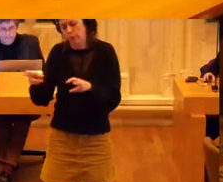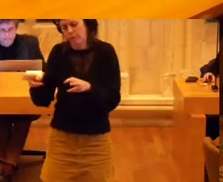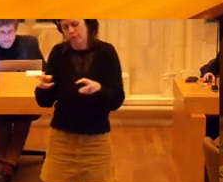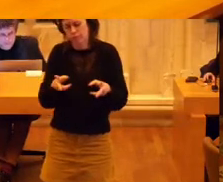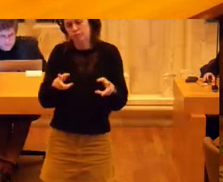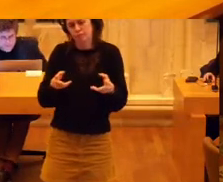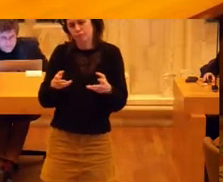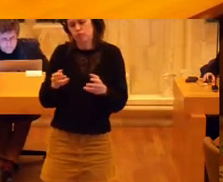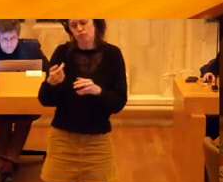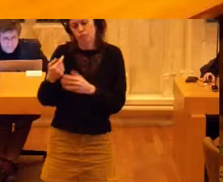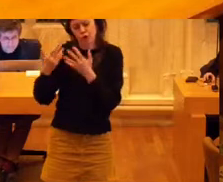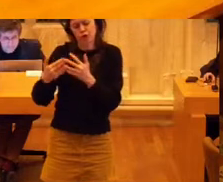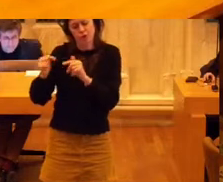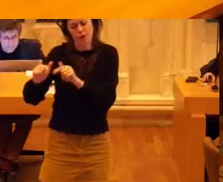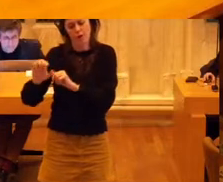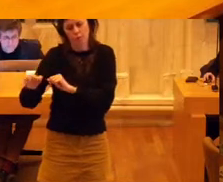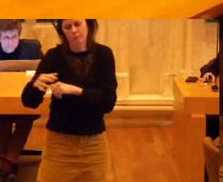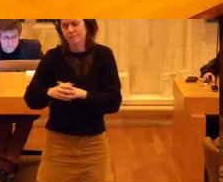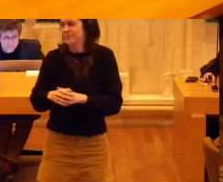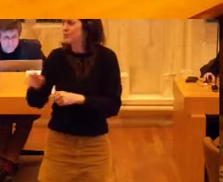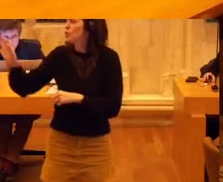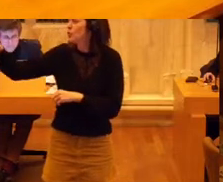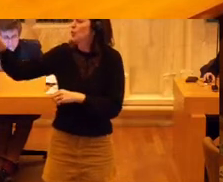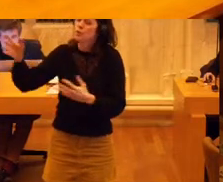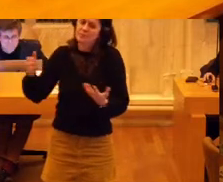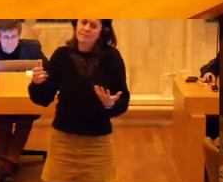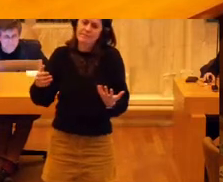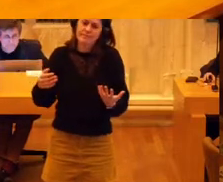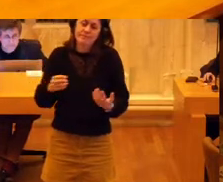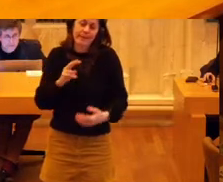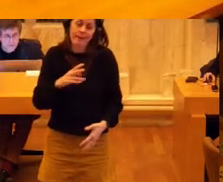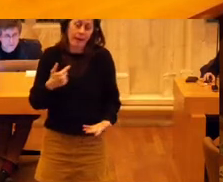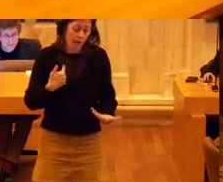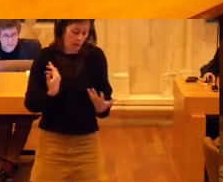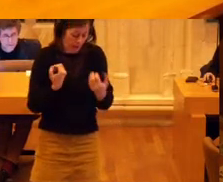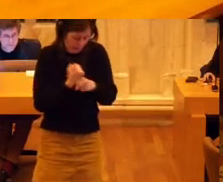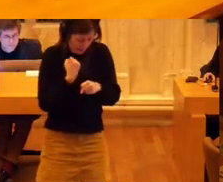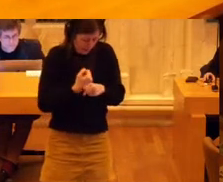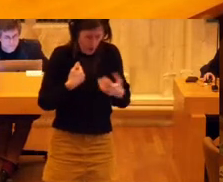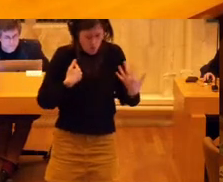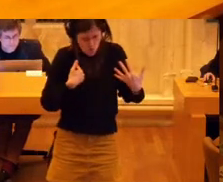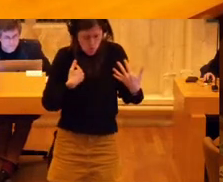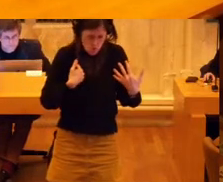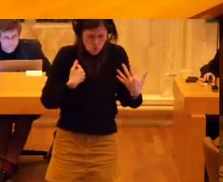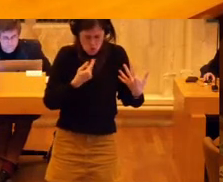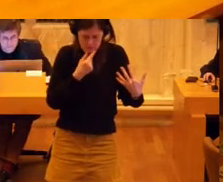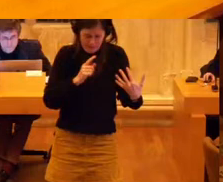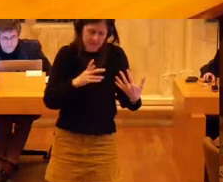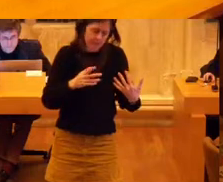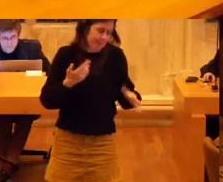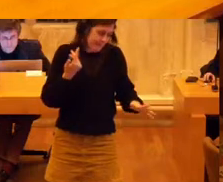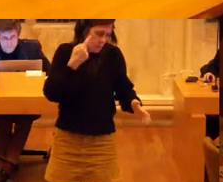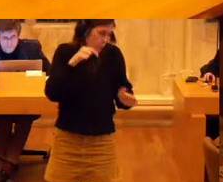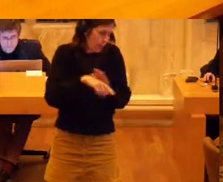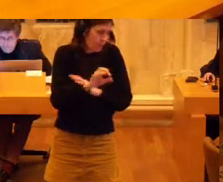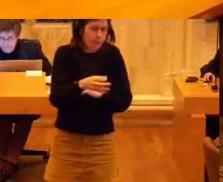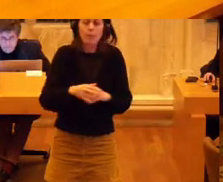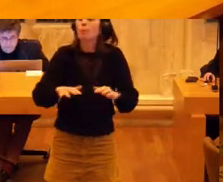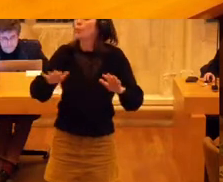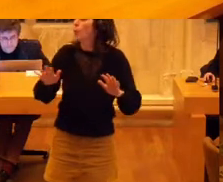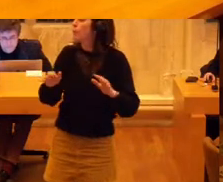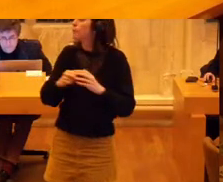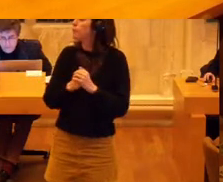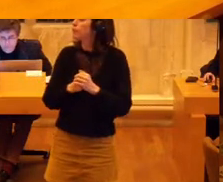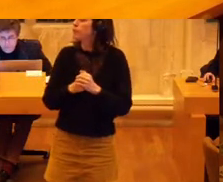dire. Parce qu'on sait que c'est plus difficile quand on est en pleine activité, bien sûr. Bon, en tous les cas... On